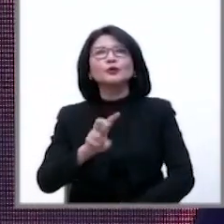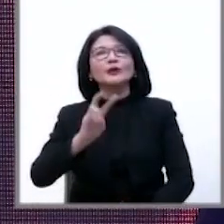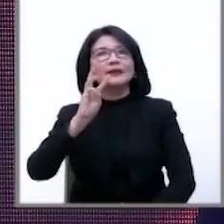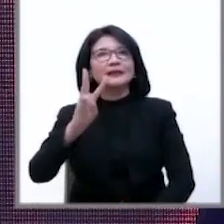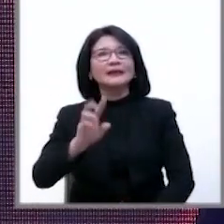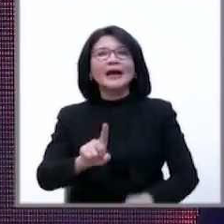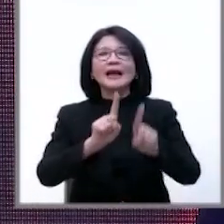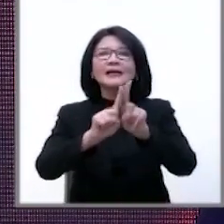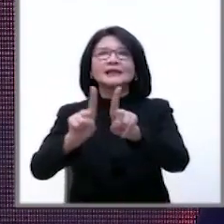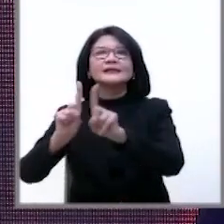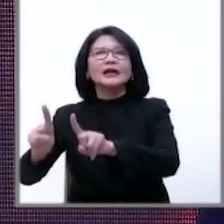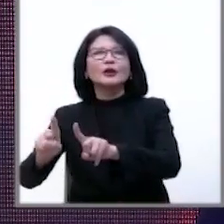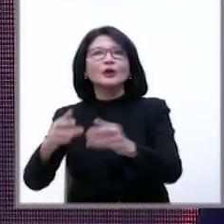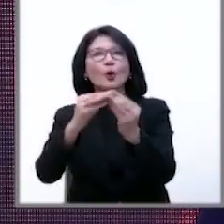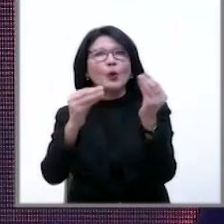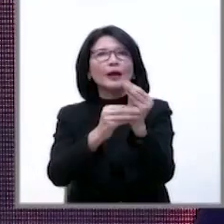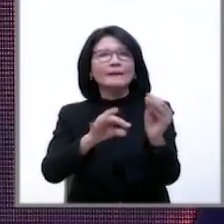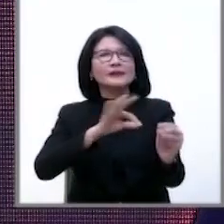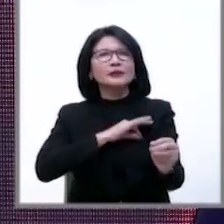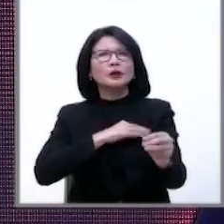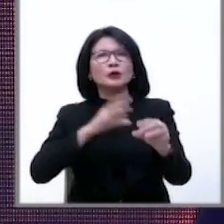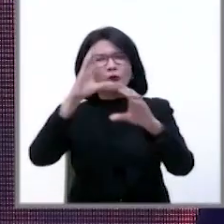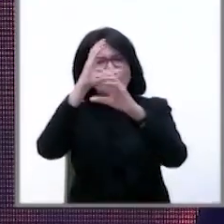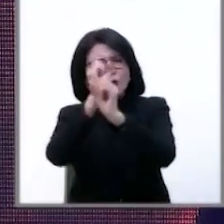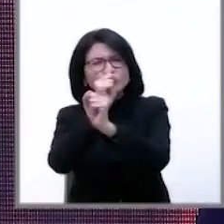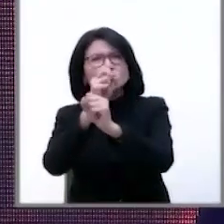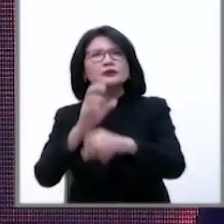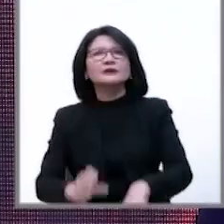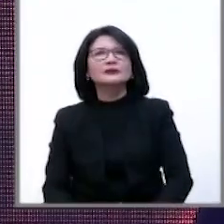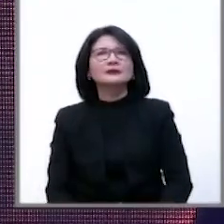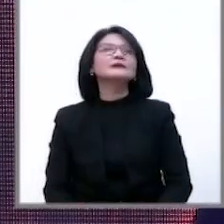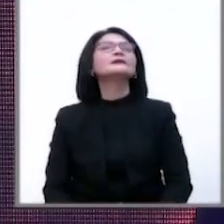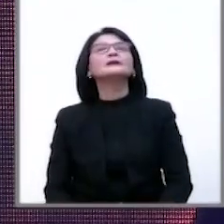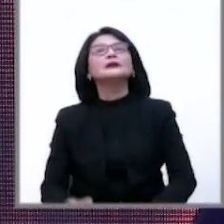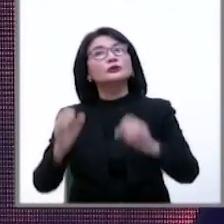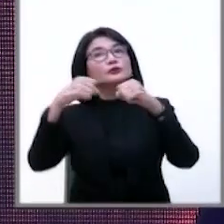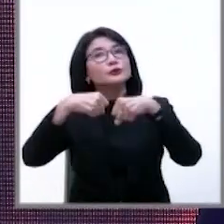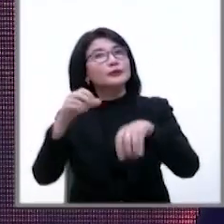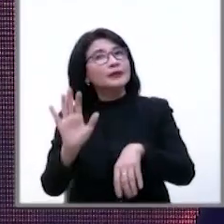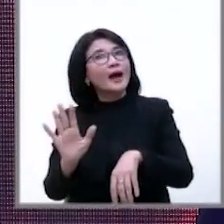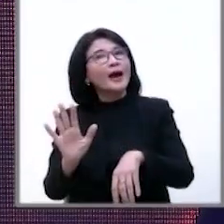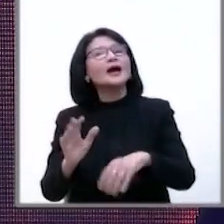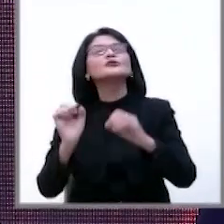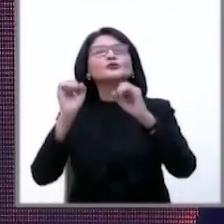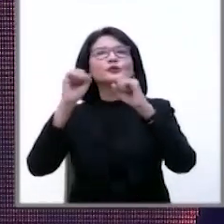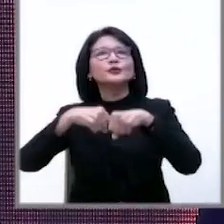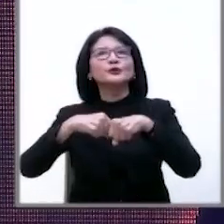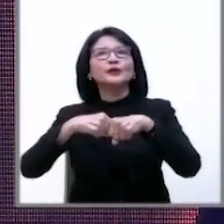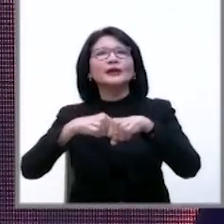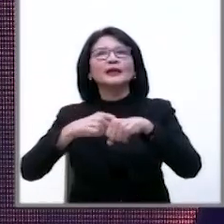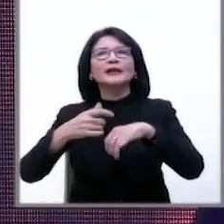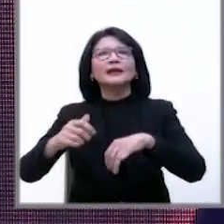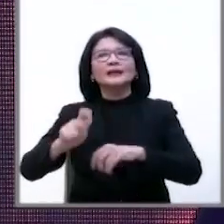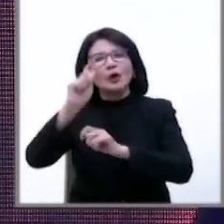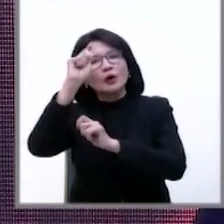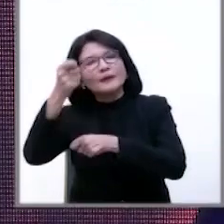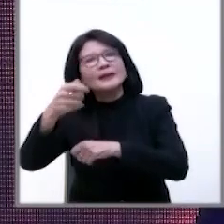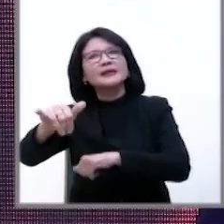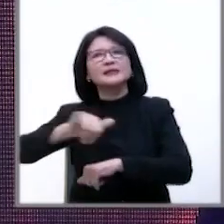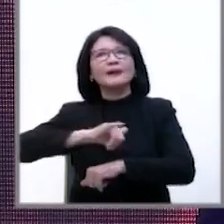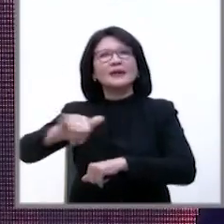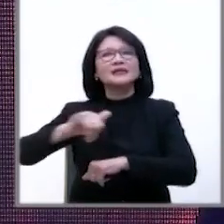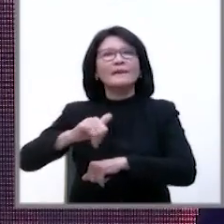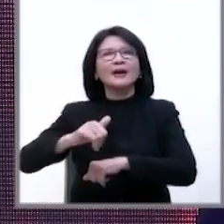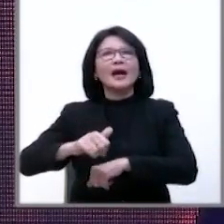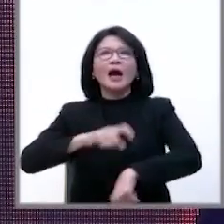calon wakil presiden kita untuk konsentrasi setuju Bapak ibuuu Oke kita saling menghormati berikan waktu kepada